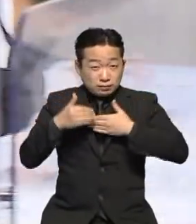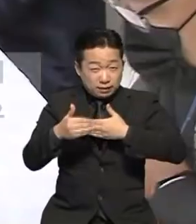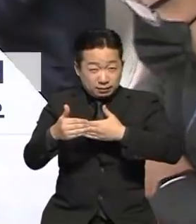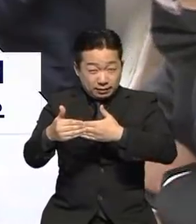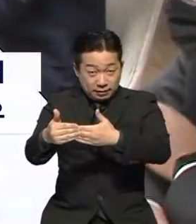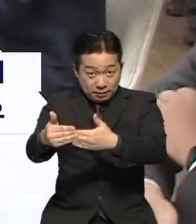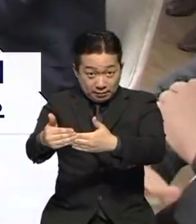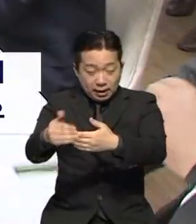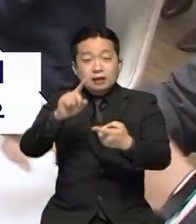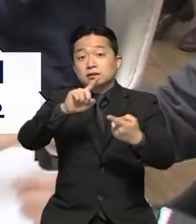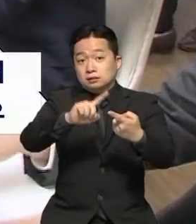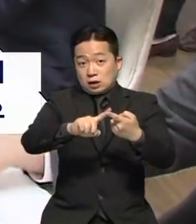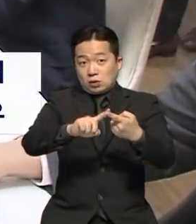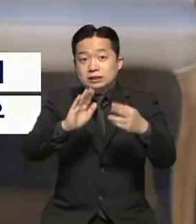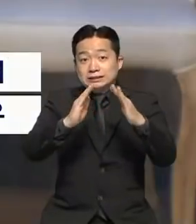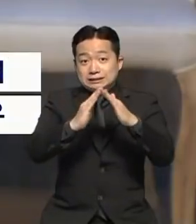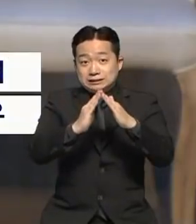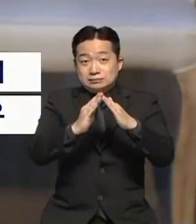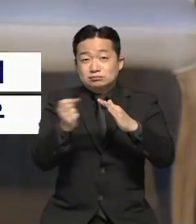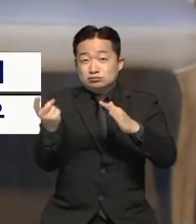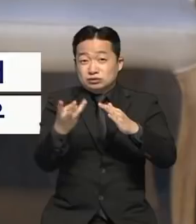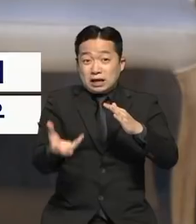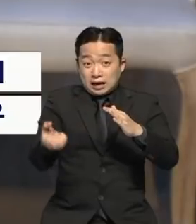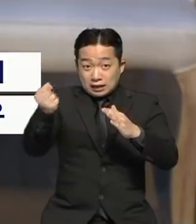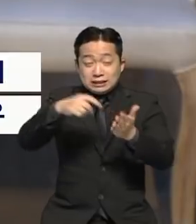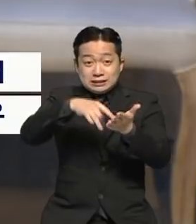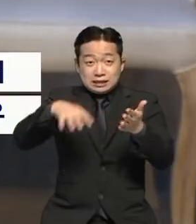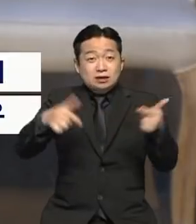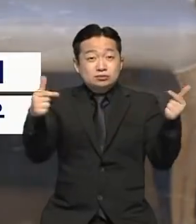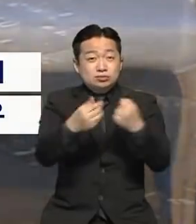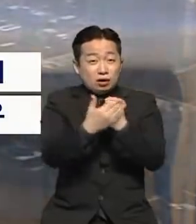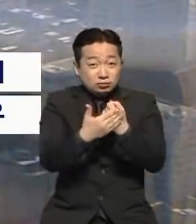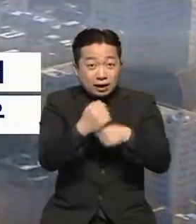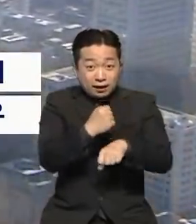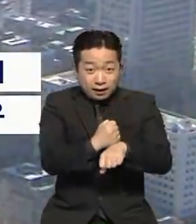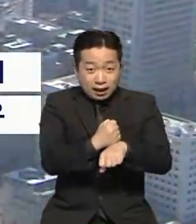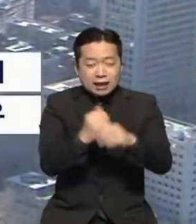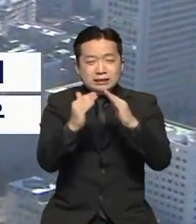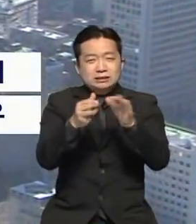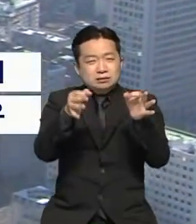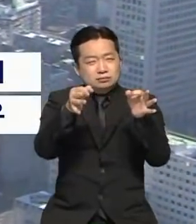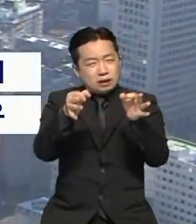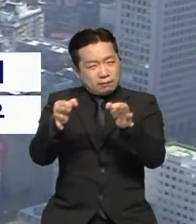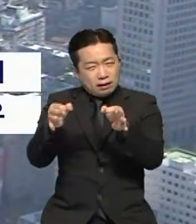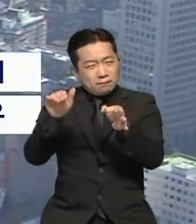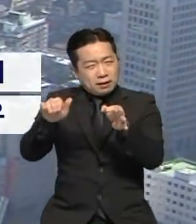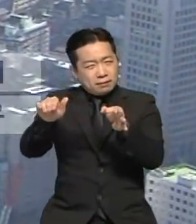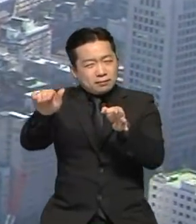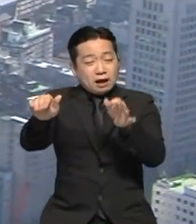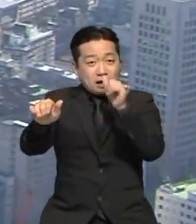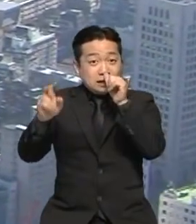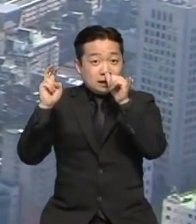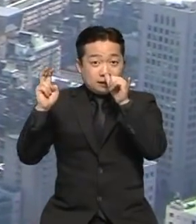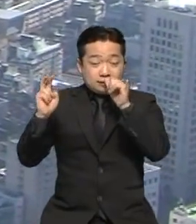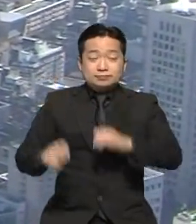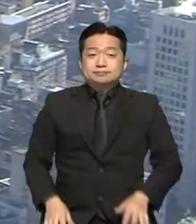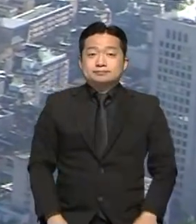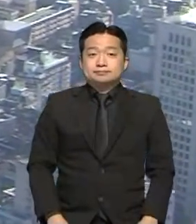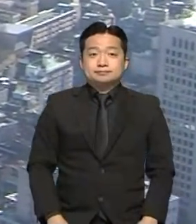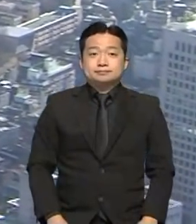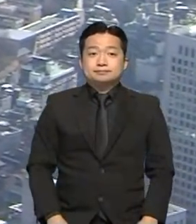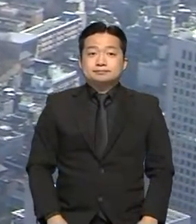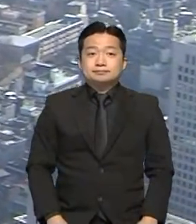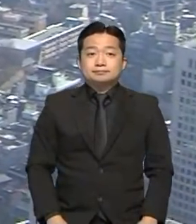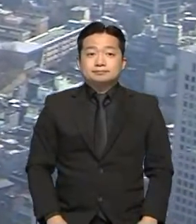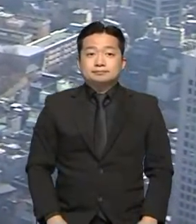진행되고 다주택자 양도세 중과 완화 등의 조치까지 이어지면 집값이 안정세를 보일 걸로 예상했습니다.